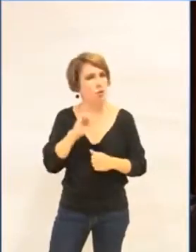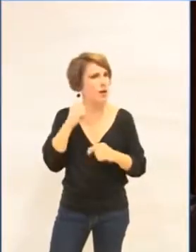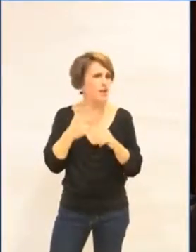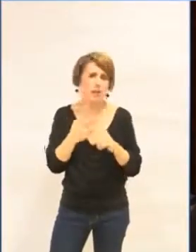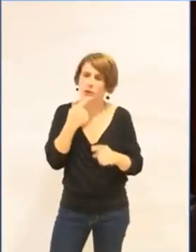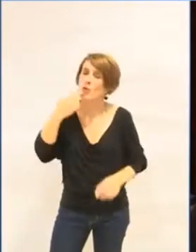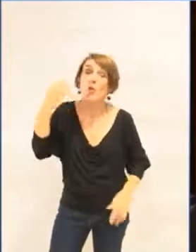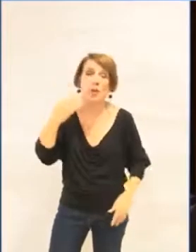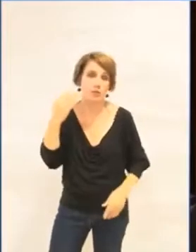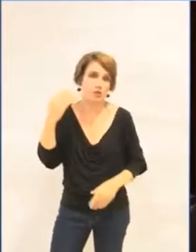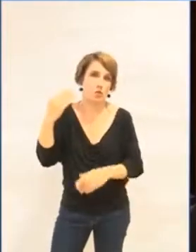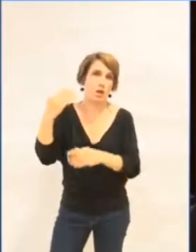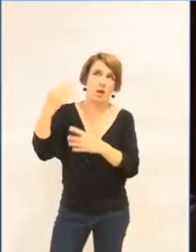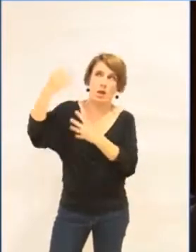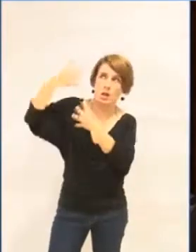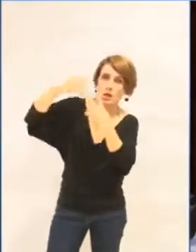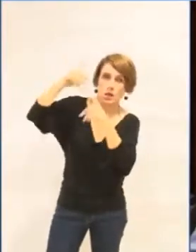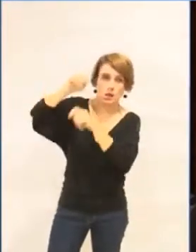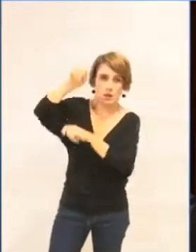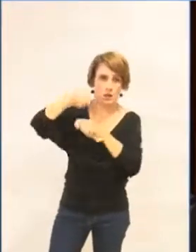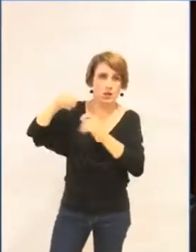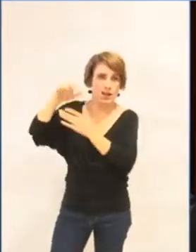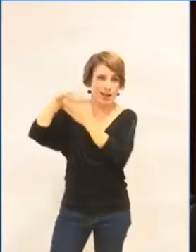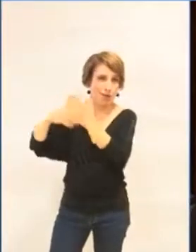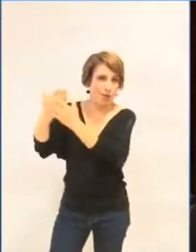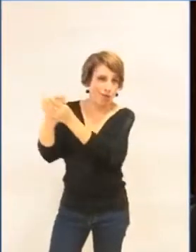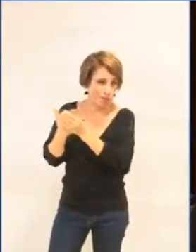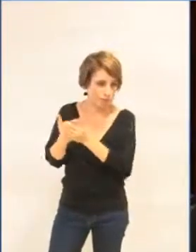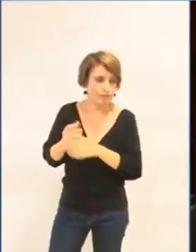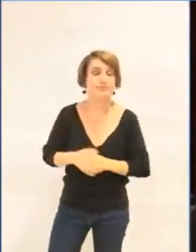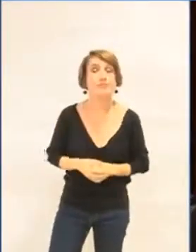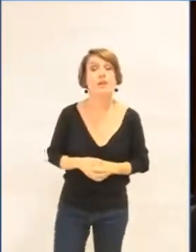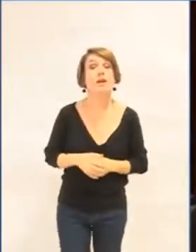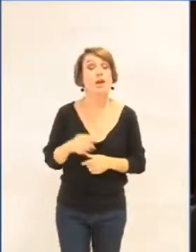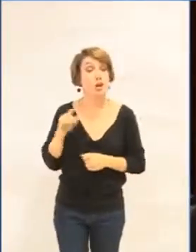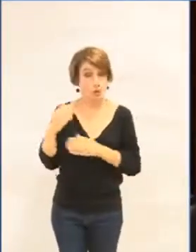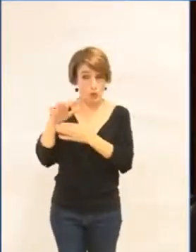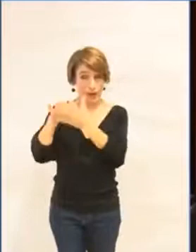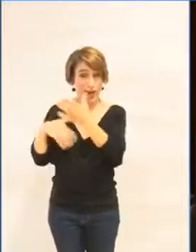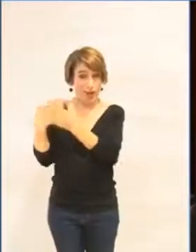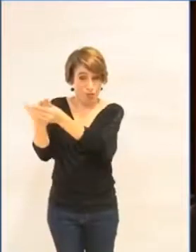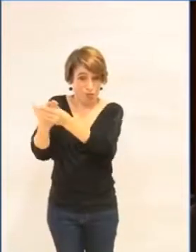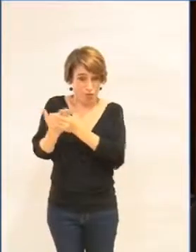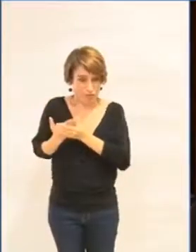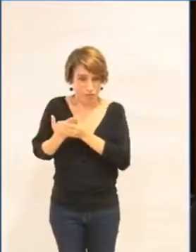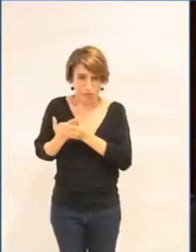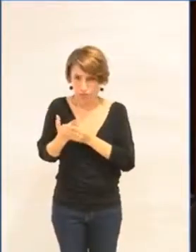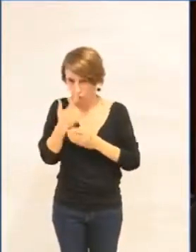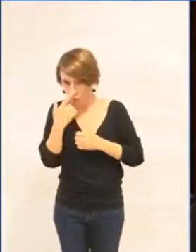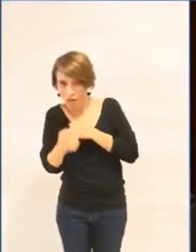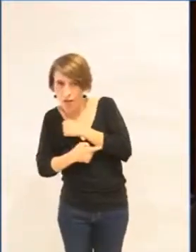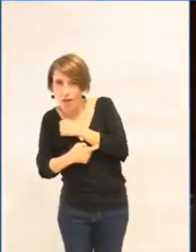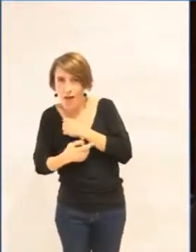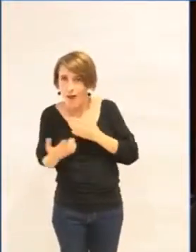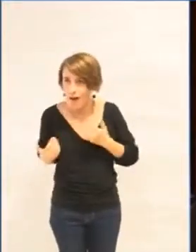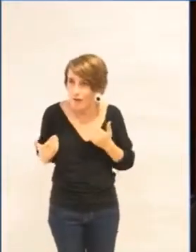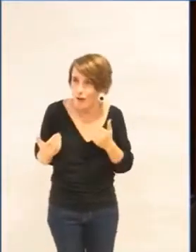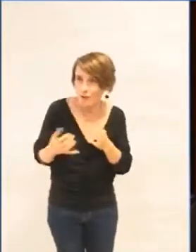Chambre. Alors ce rapport-là était d'autant plus attendu qu'il couvre une période d'exécution et de mise en œuvre des politiques publiques et des